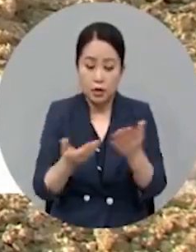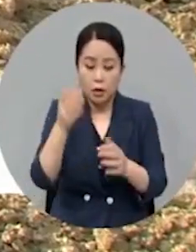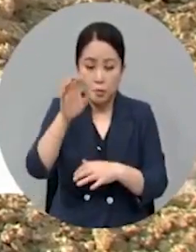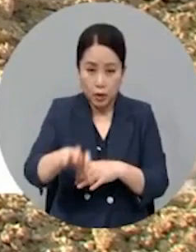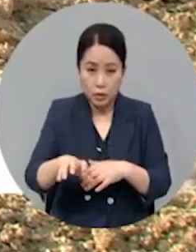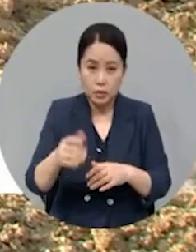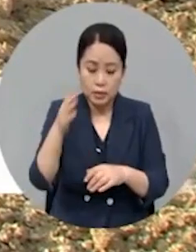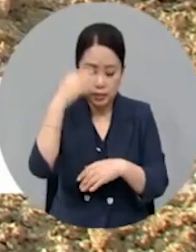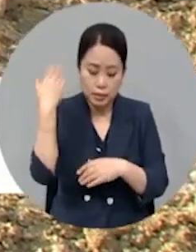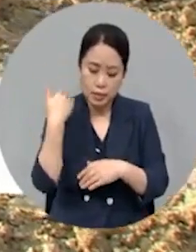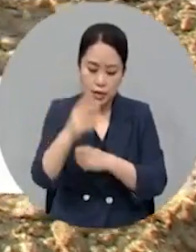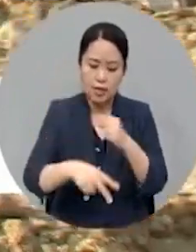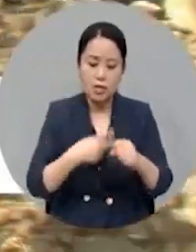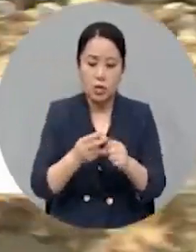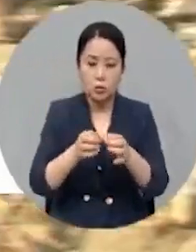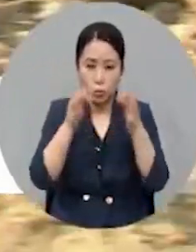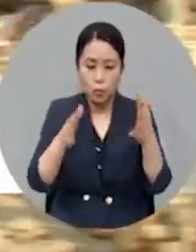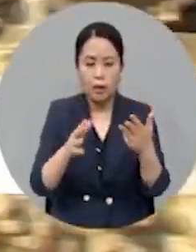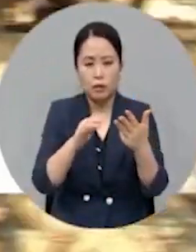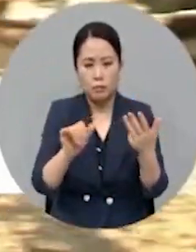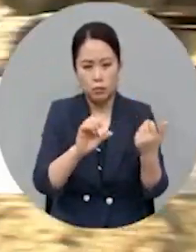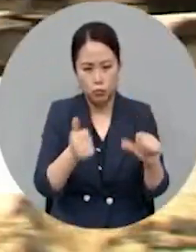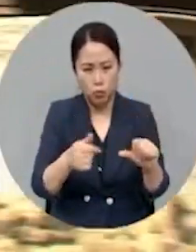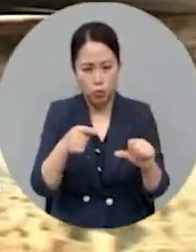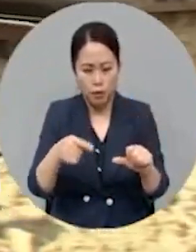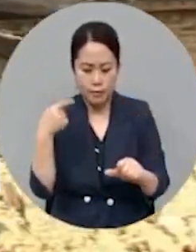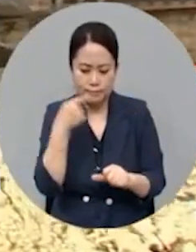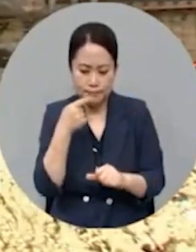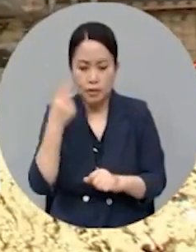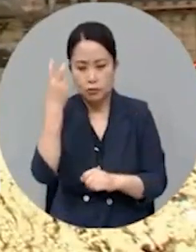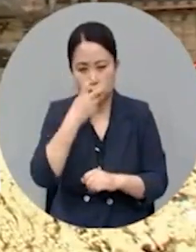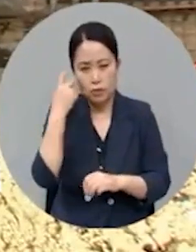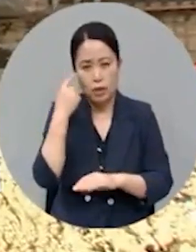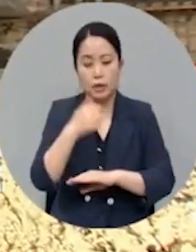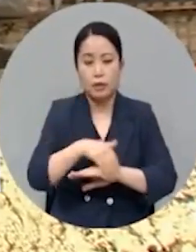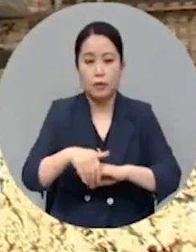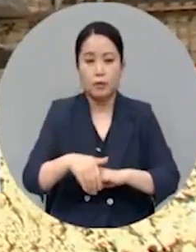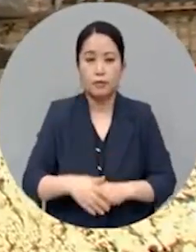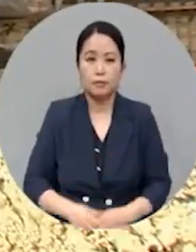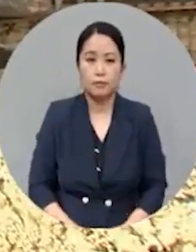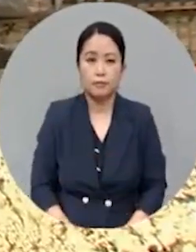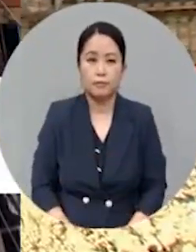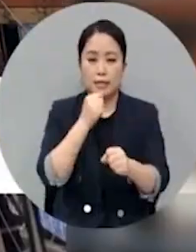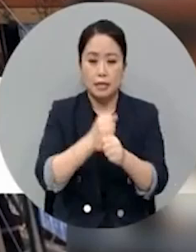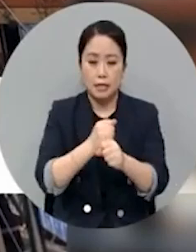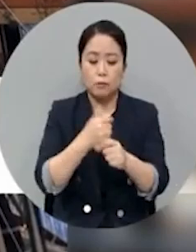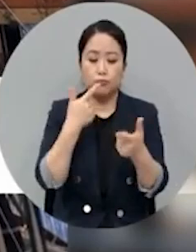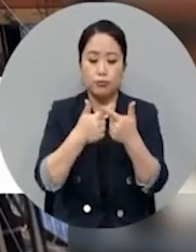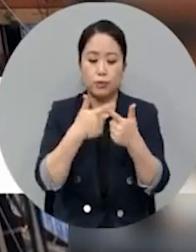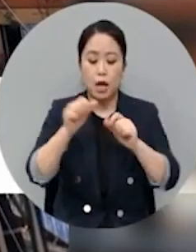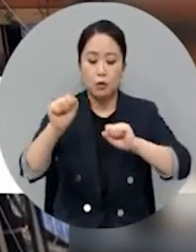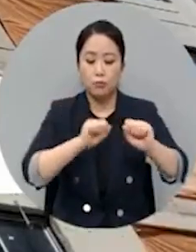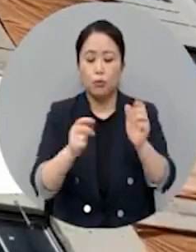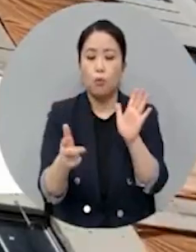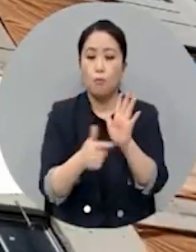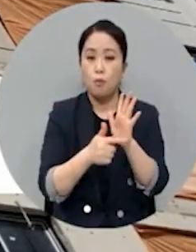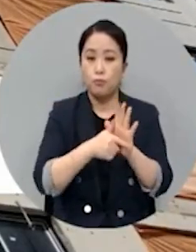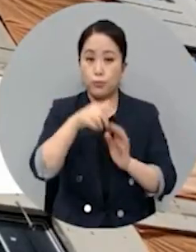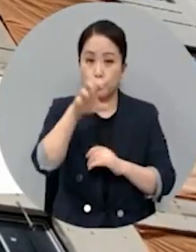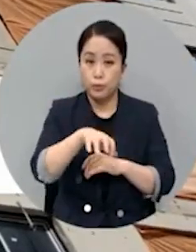숨졌으며 고용노동부는 이번 사건을 엄정 수사하겠다고 밝혔습니다. 부산에서 올해